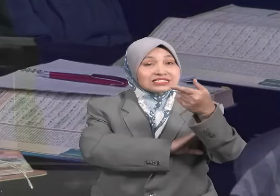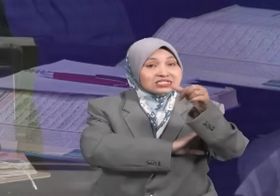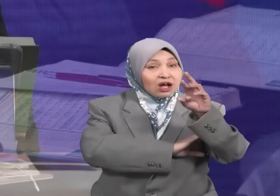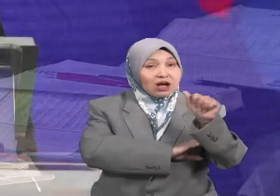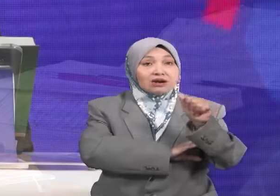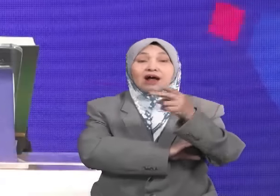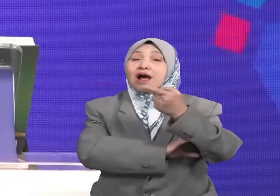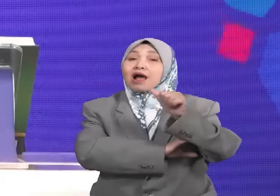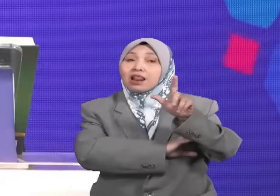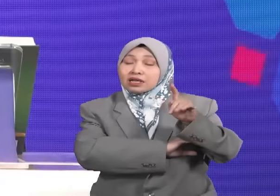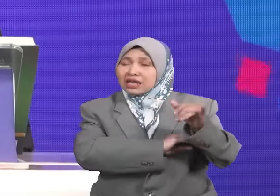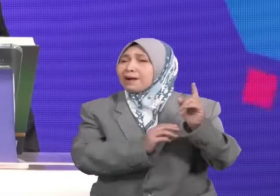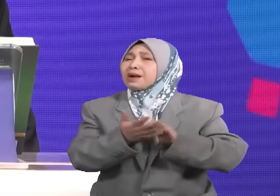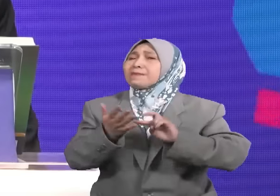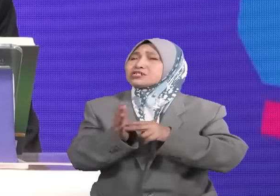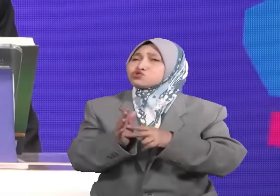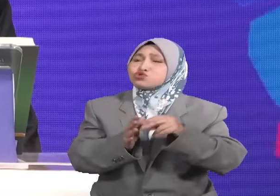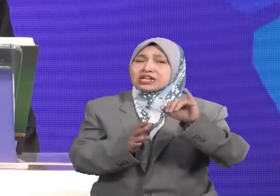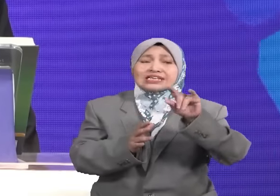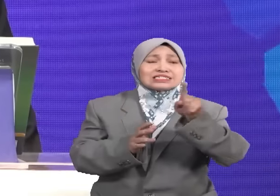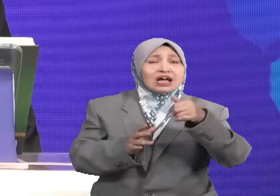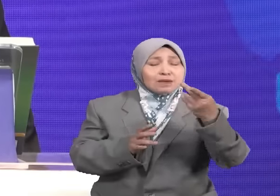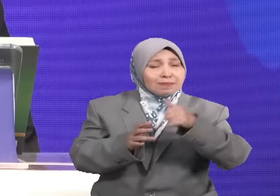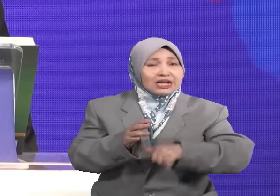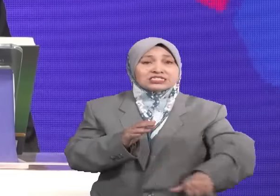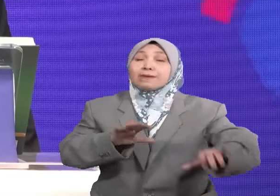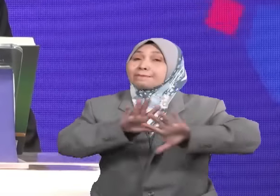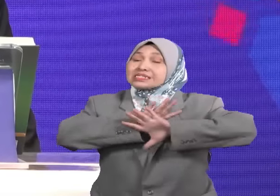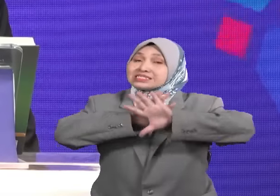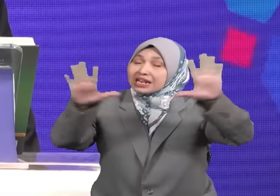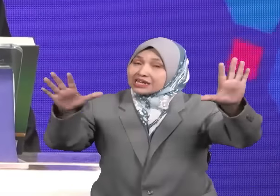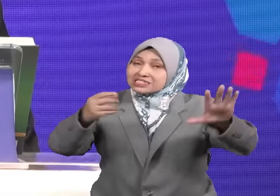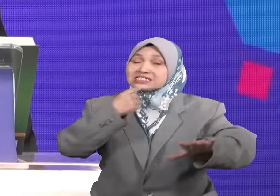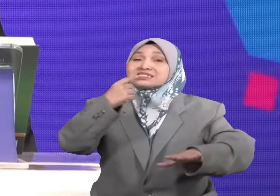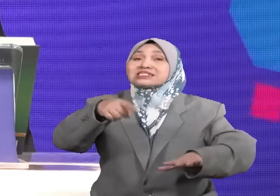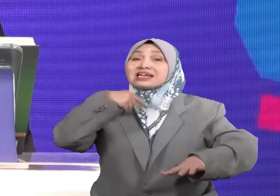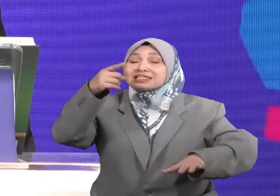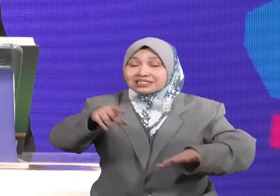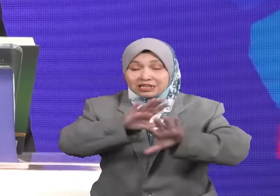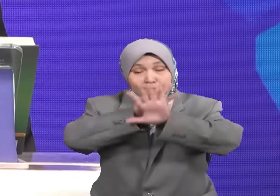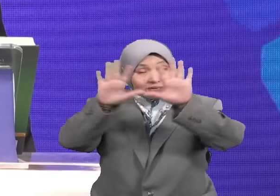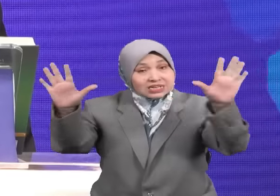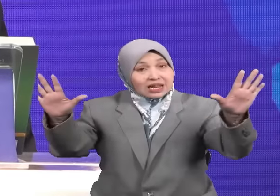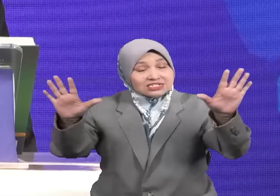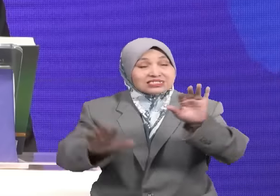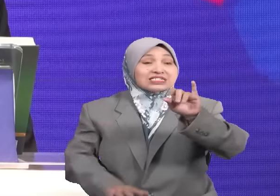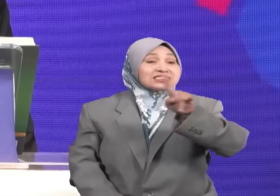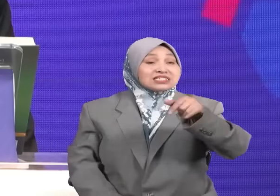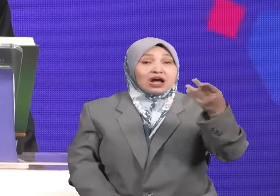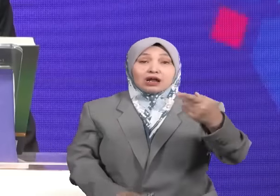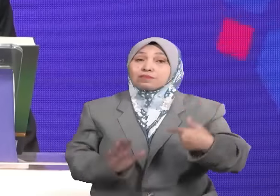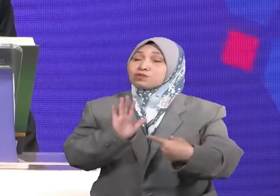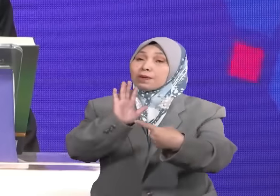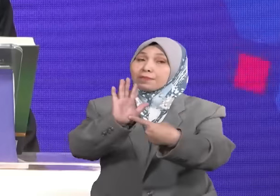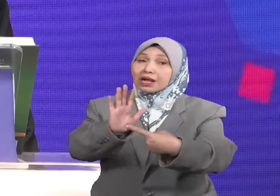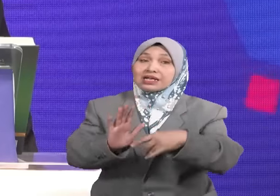Apa maksud izhar? Izhar maksud dia apa? Menjelaskan. Izhar itu sendiri pun maksud jelas, zahir.